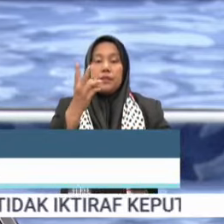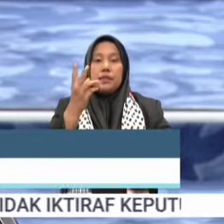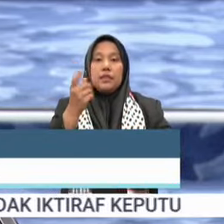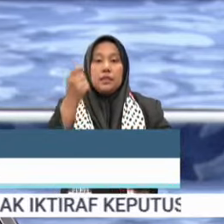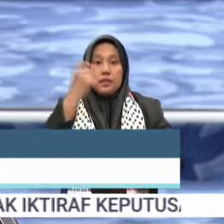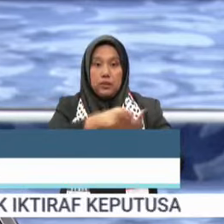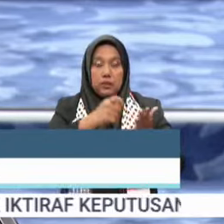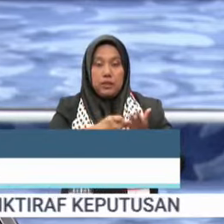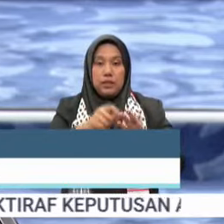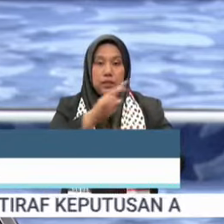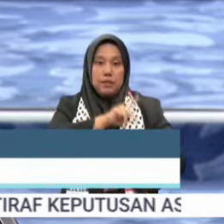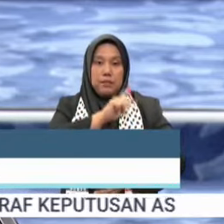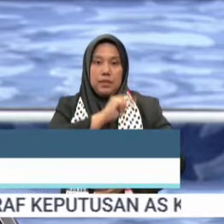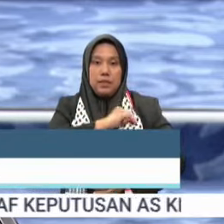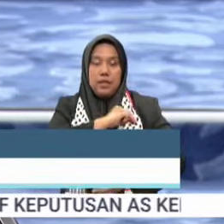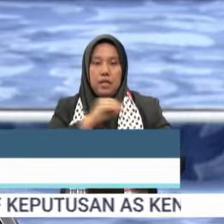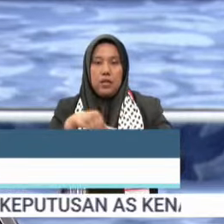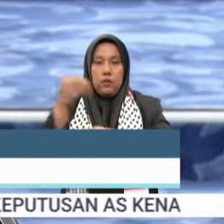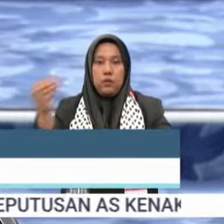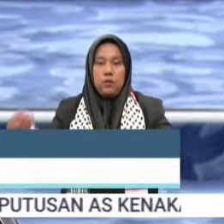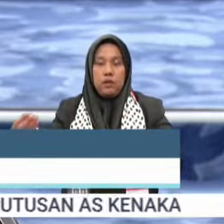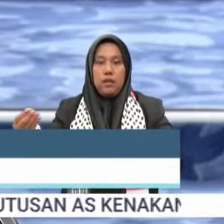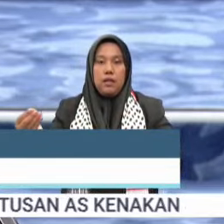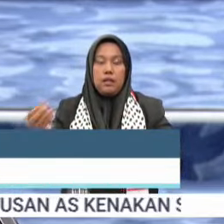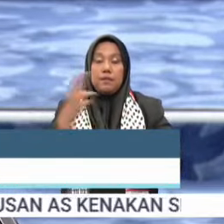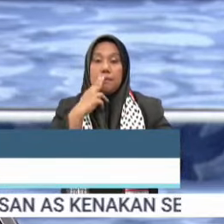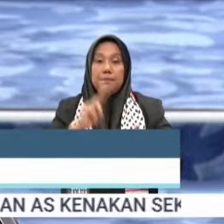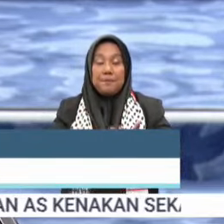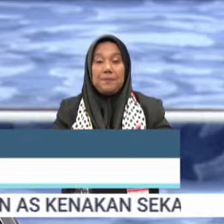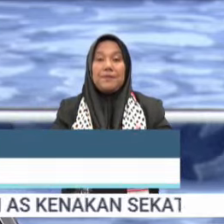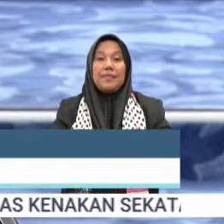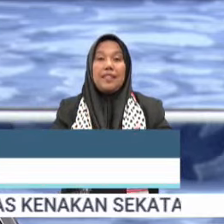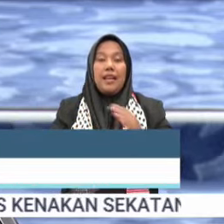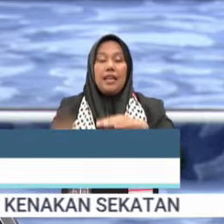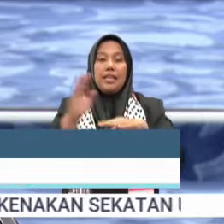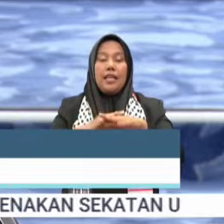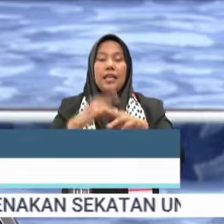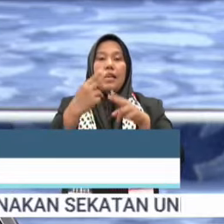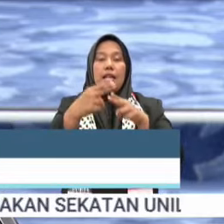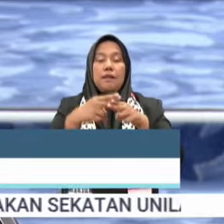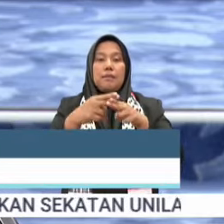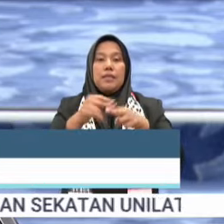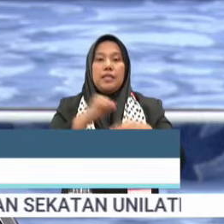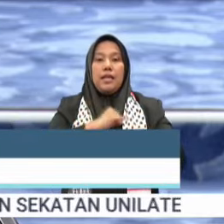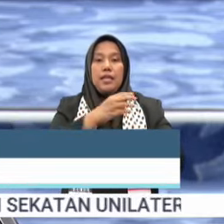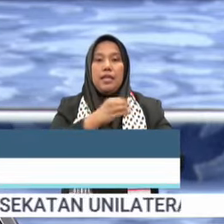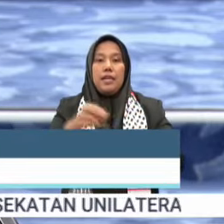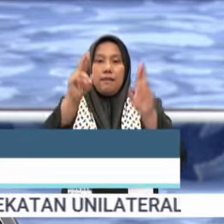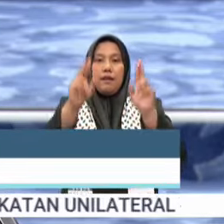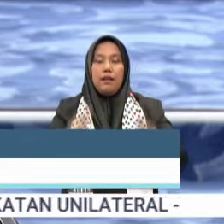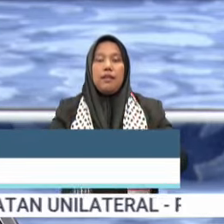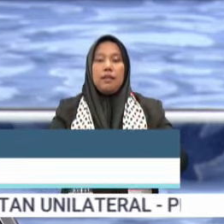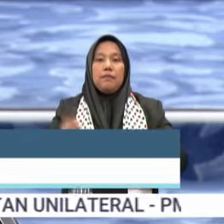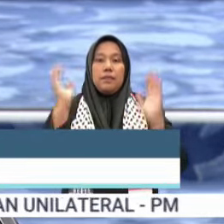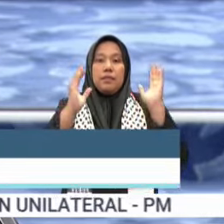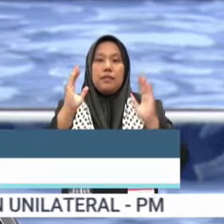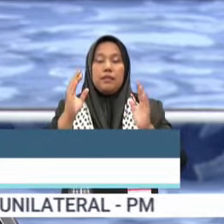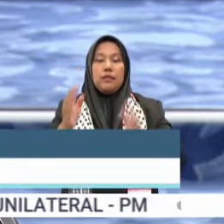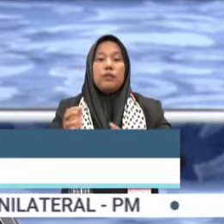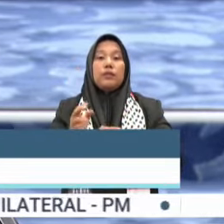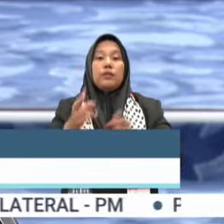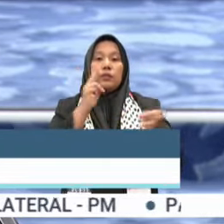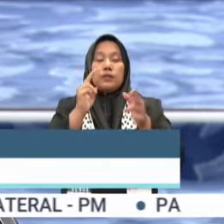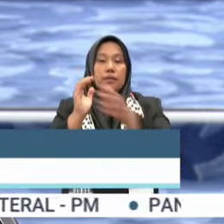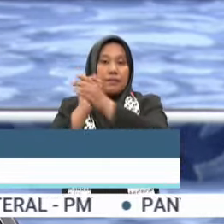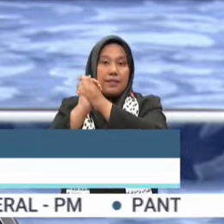surat atas nama saya dan rakyat Malaysia mengucap tahniah kepada Guterres, Setiausaha